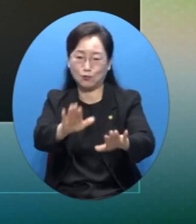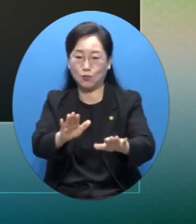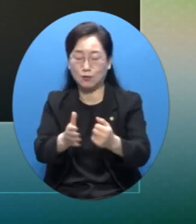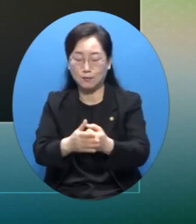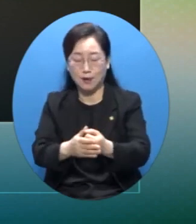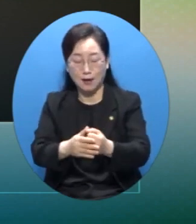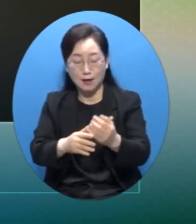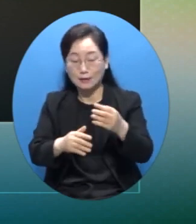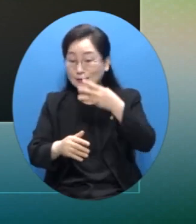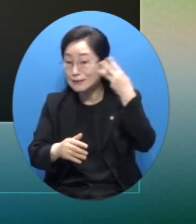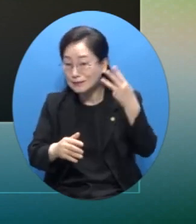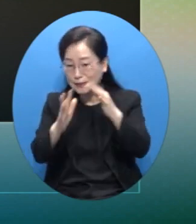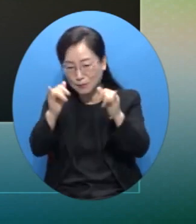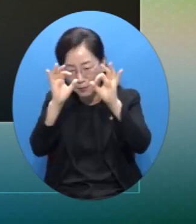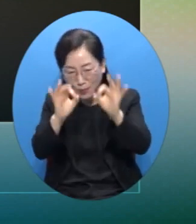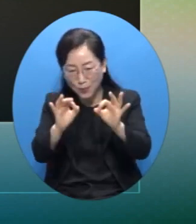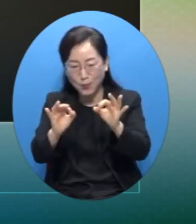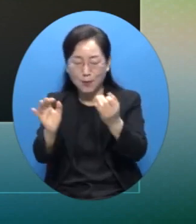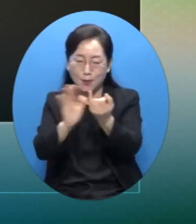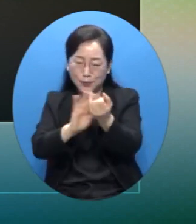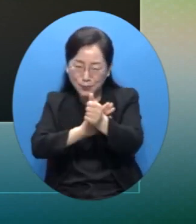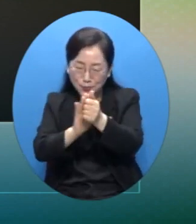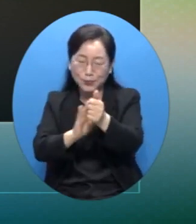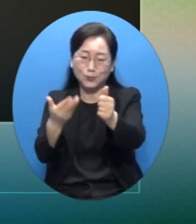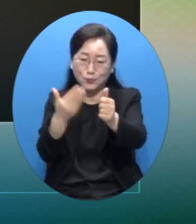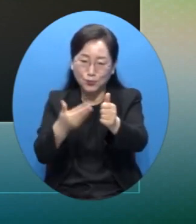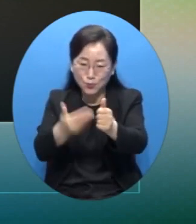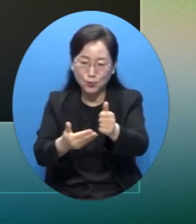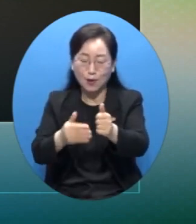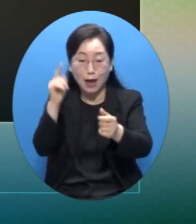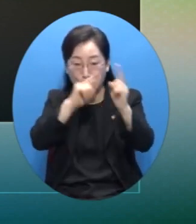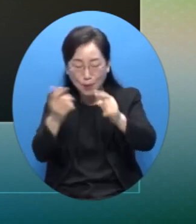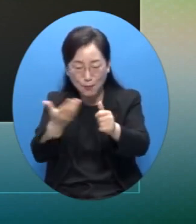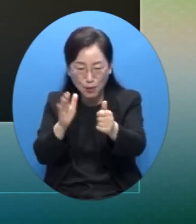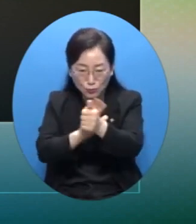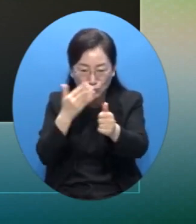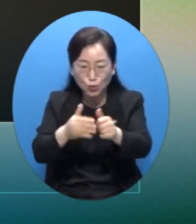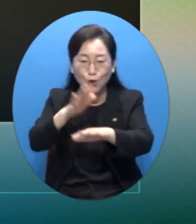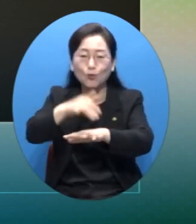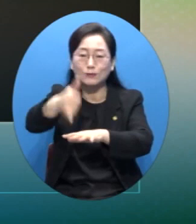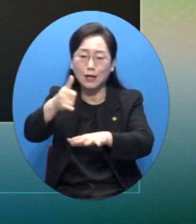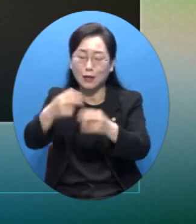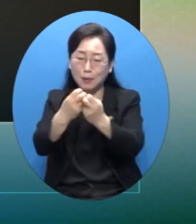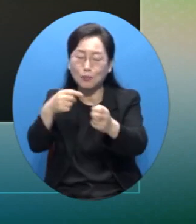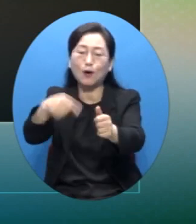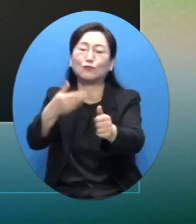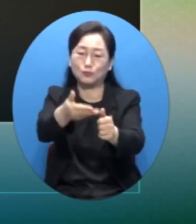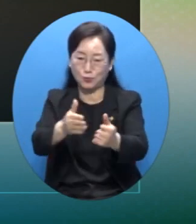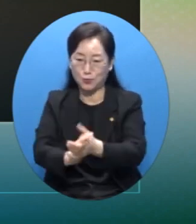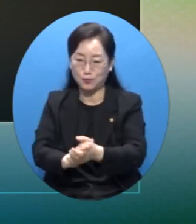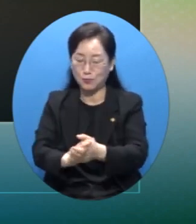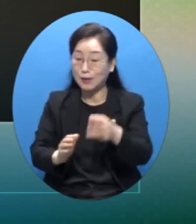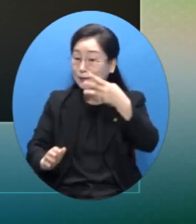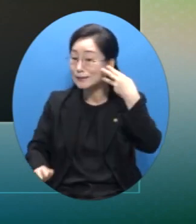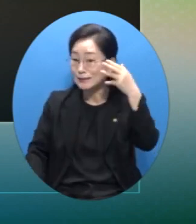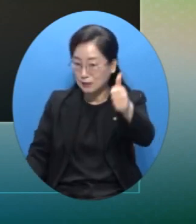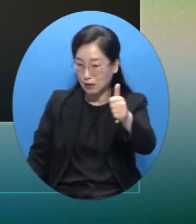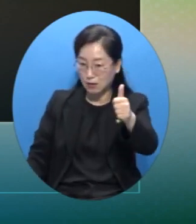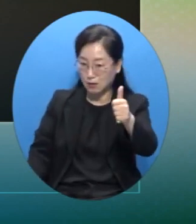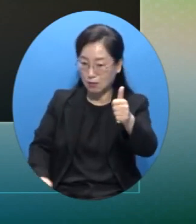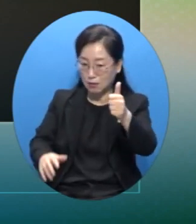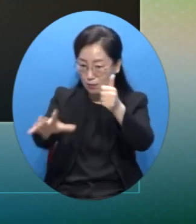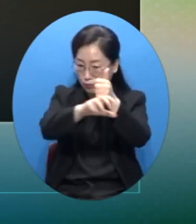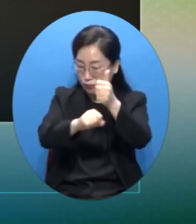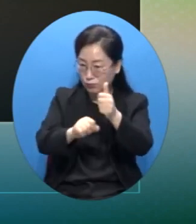치료해주고 기생약을 주고 하면서 저들을 사랑으로 섬겼습니다. 농사법도 가르쳐주었습니다. 취장을 비롯한 모든 아우카족 속들이